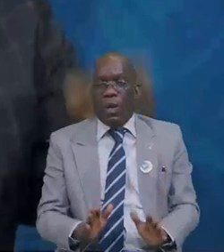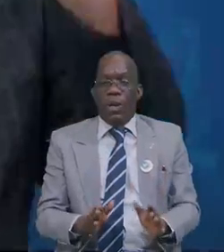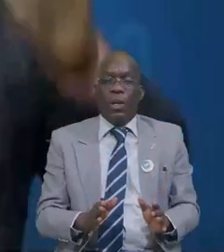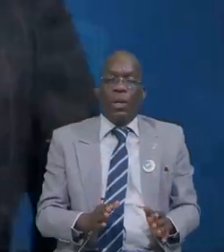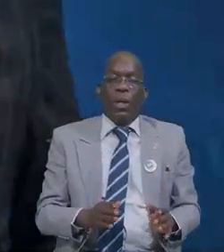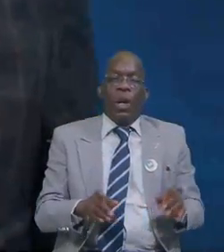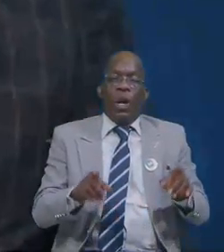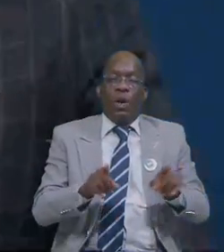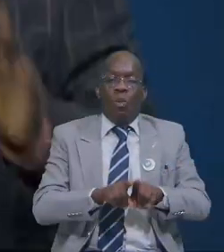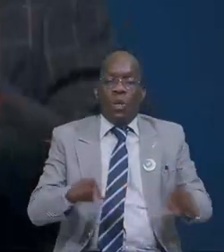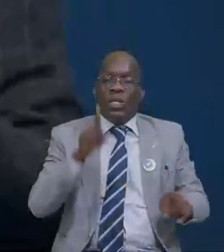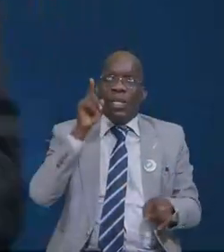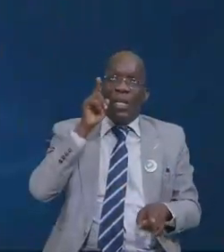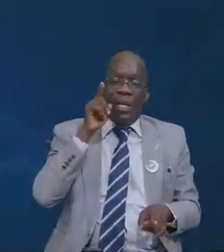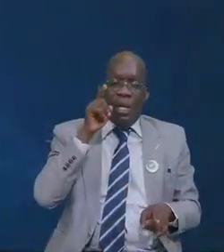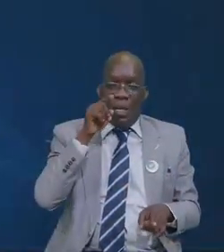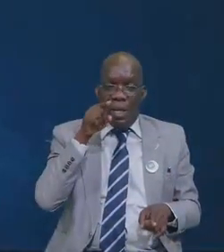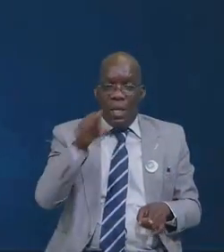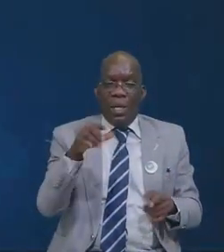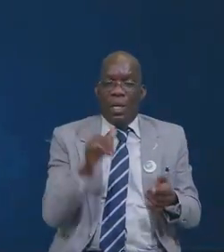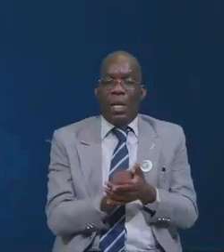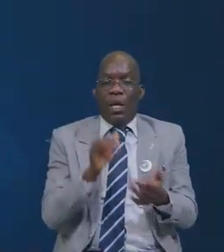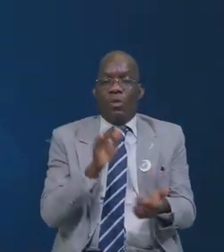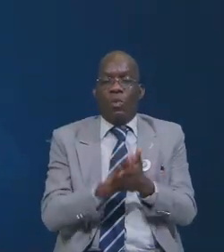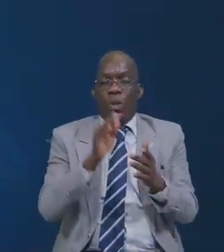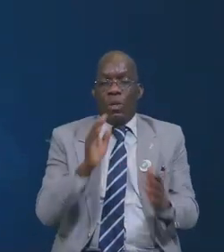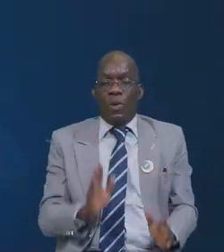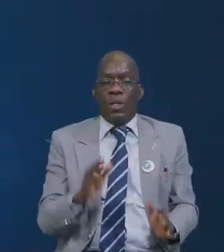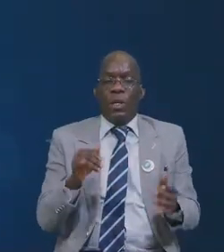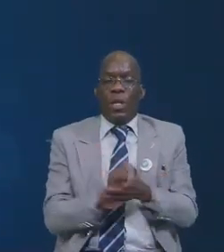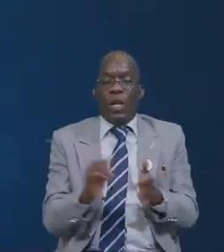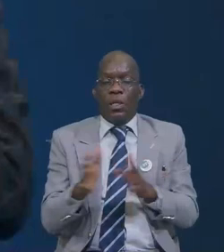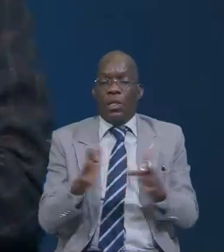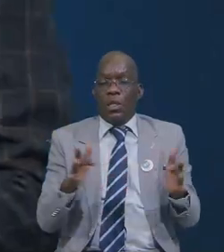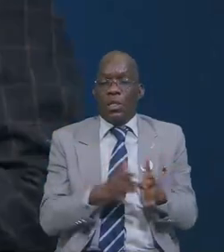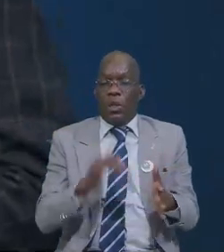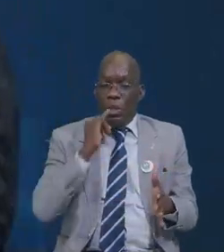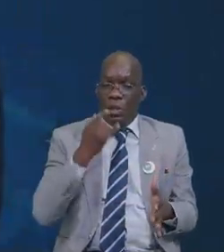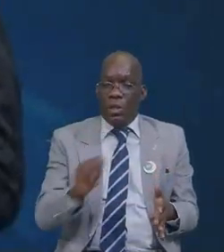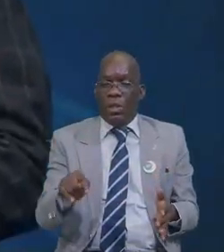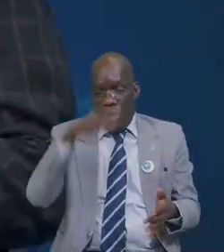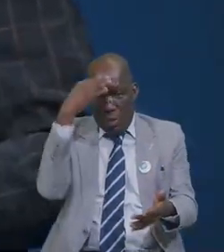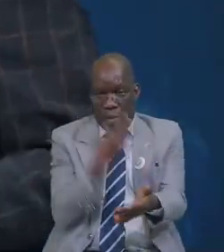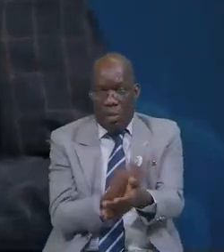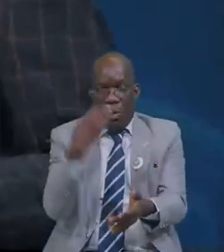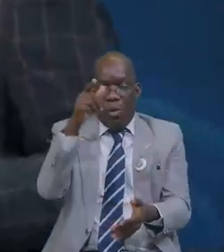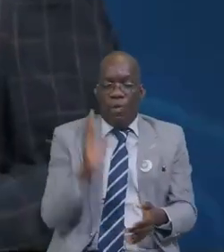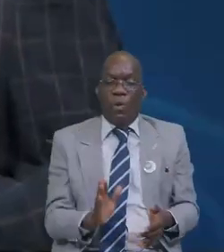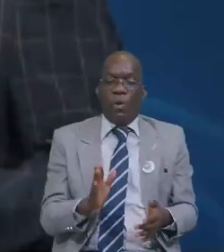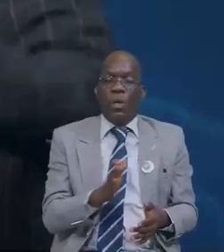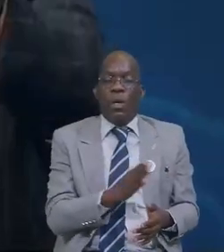mais sinon celui qui croit que Jésus est le Fils de Dieu. Verset